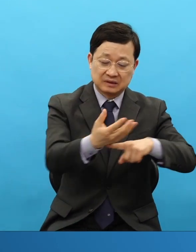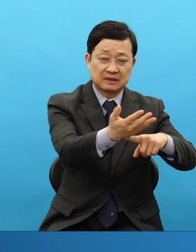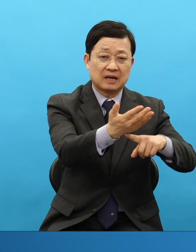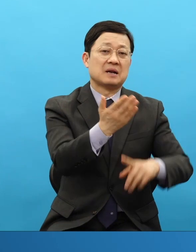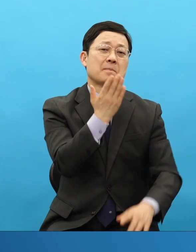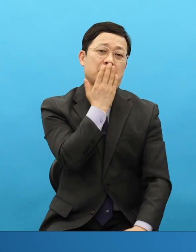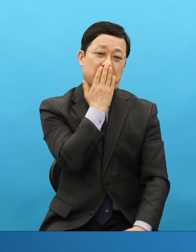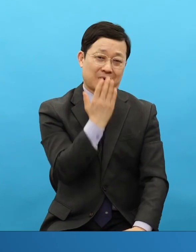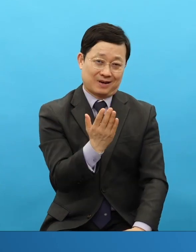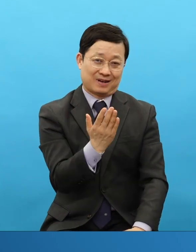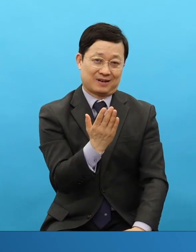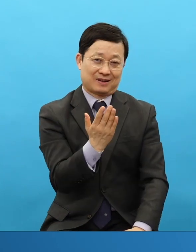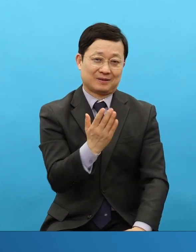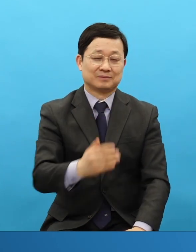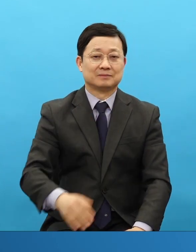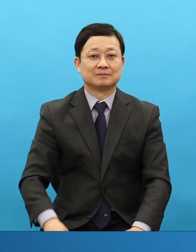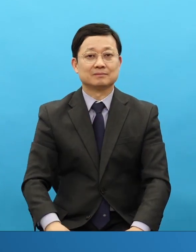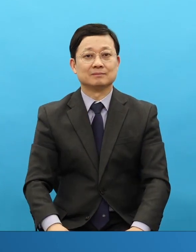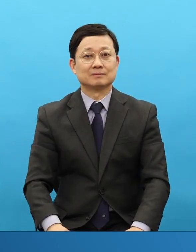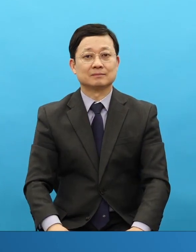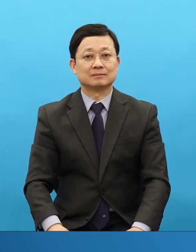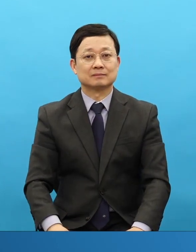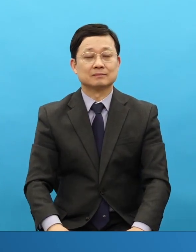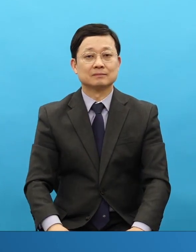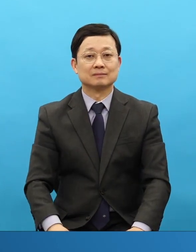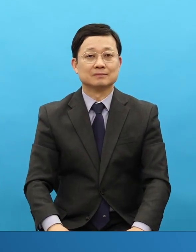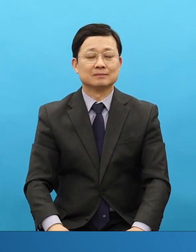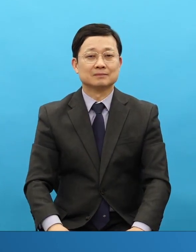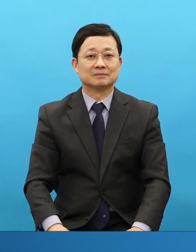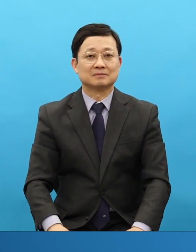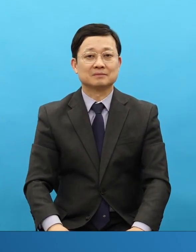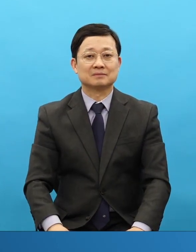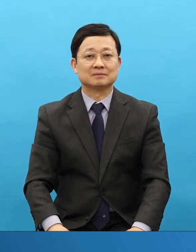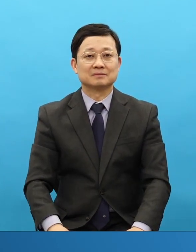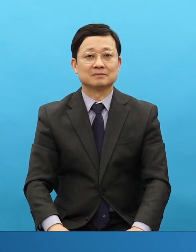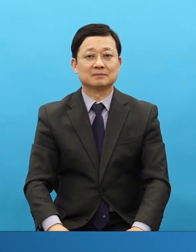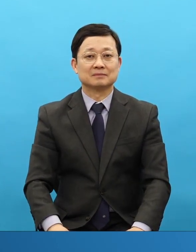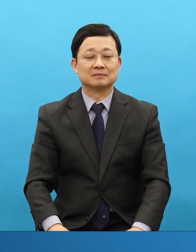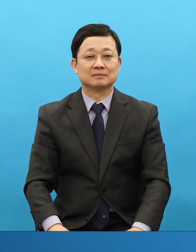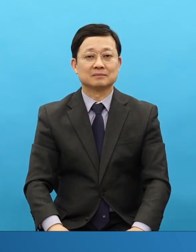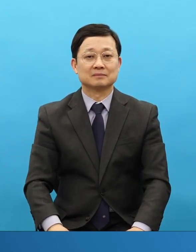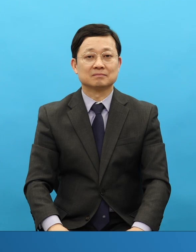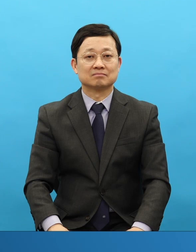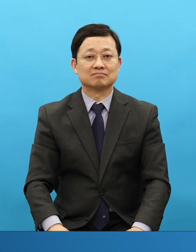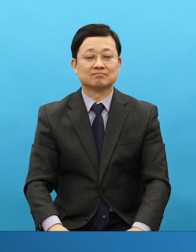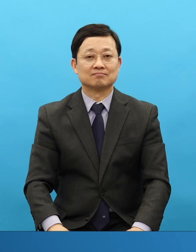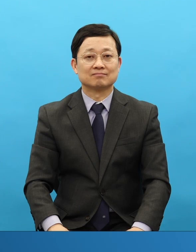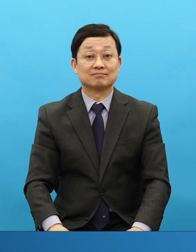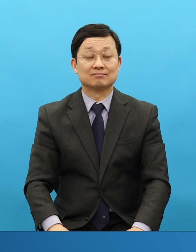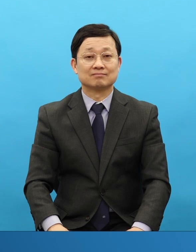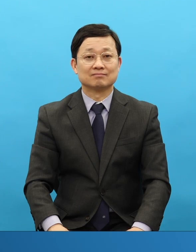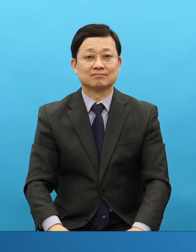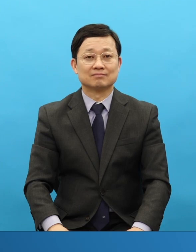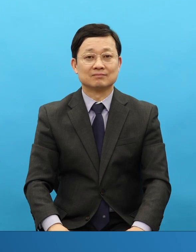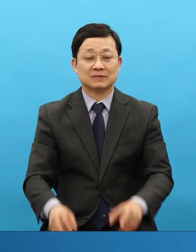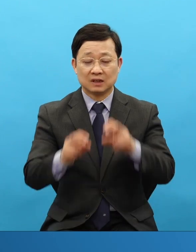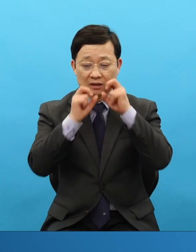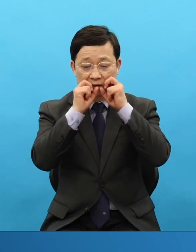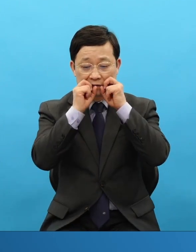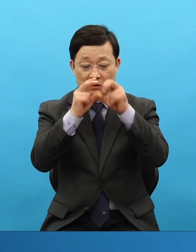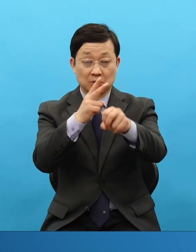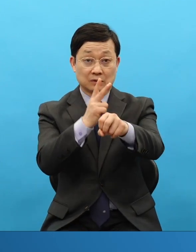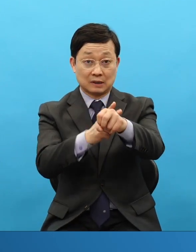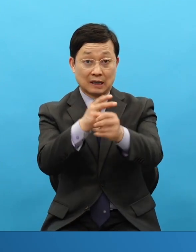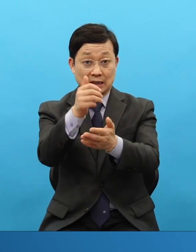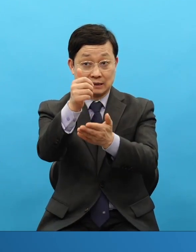of missions is relayed. 선교사님들은 수고하고 또 여러분들이 뭐 여러 가지 있겠죠.